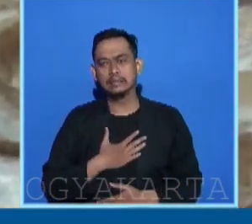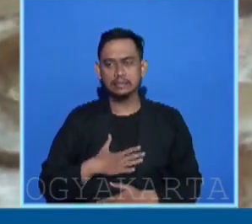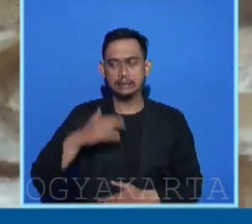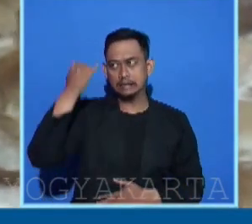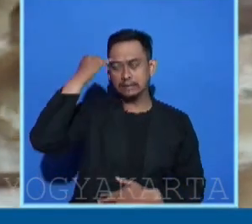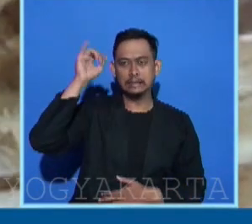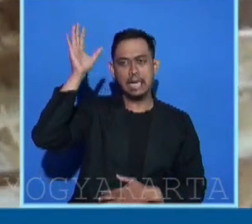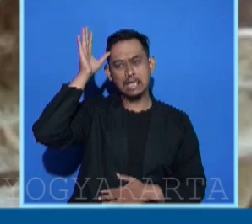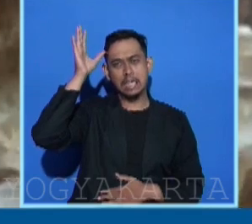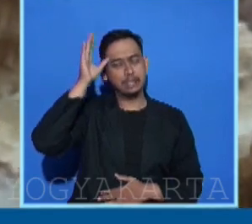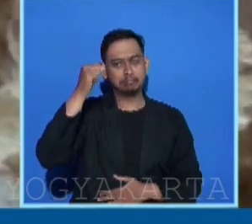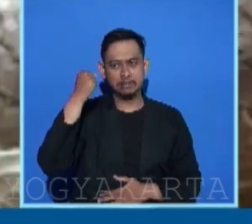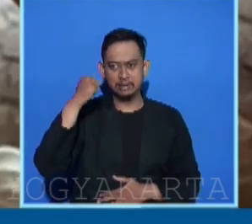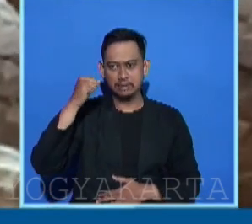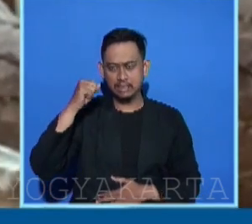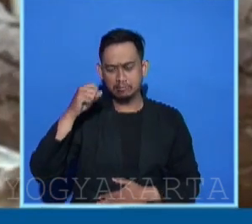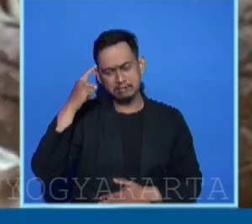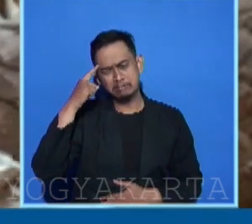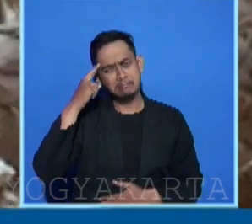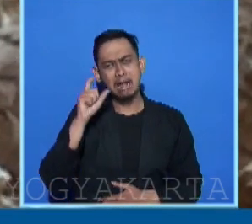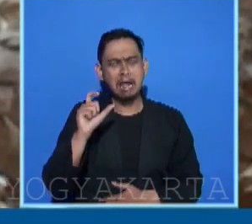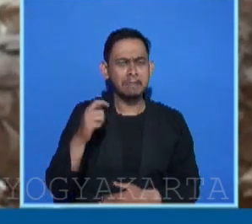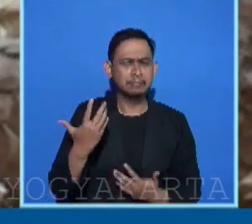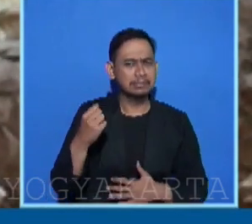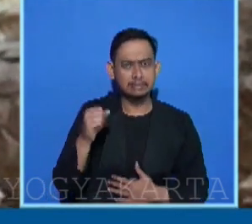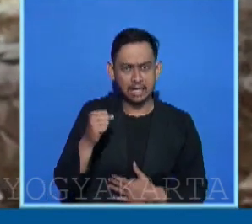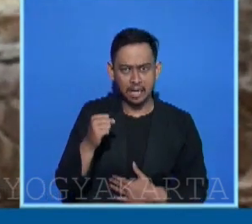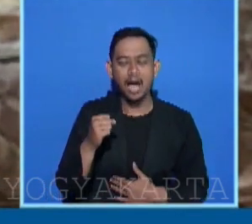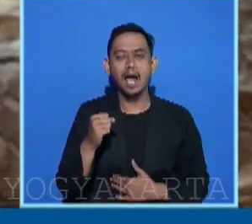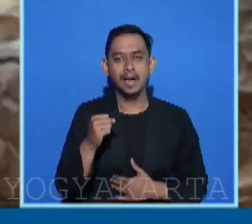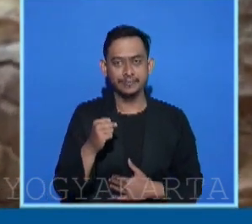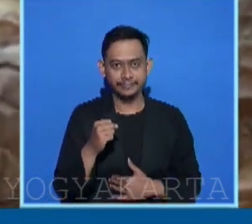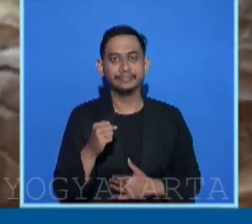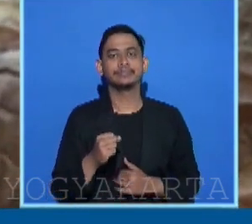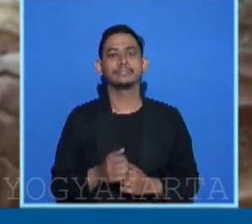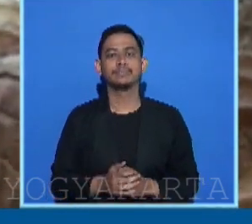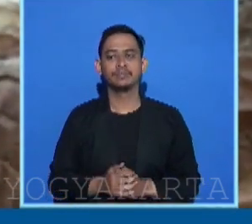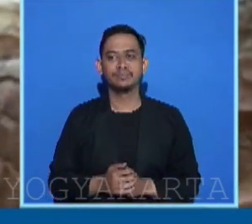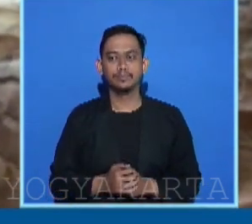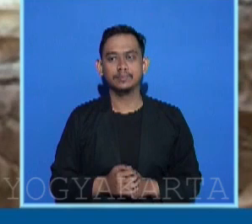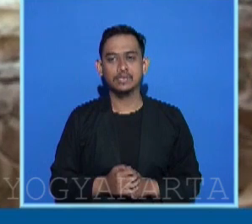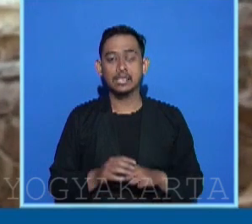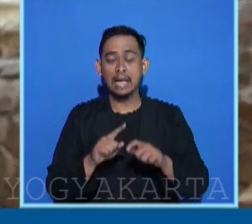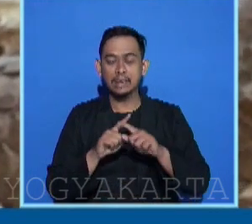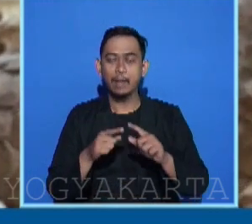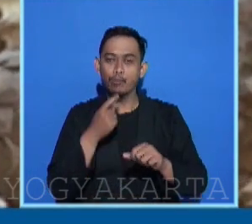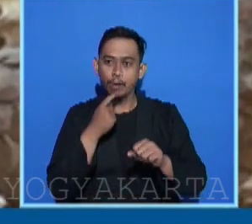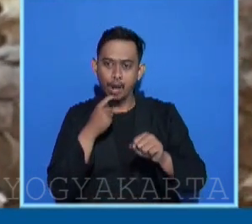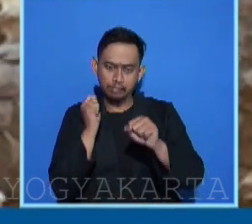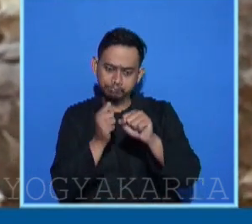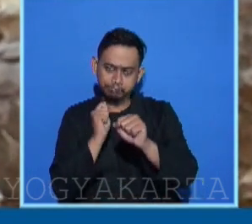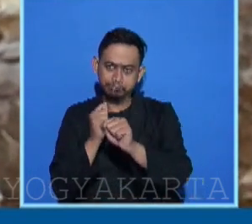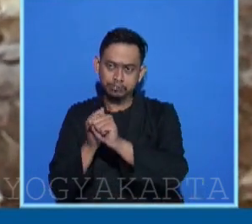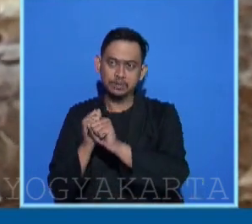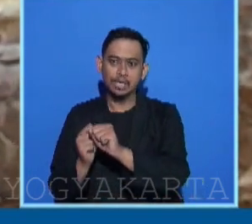setunggal ukiran meniko membedakan Jonggol ingkang mboten sagetipun pesta dipun Kerto Aji Wiwit Tiger